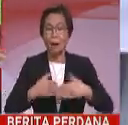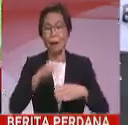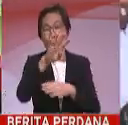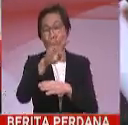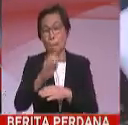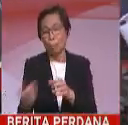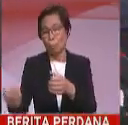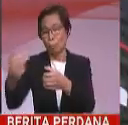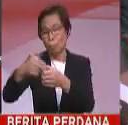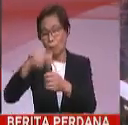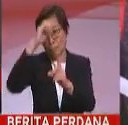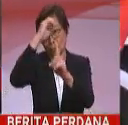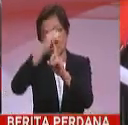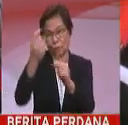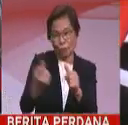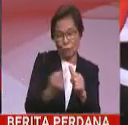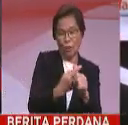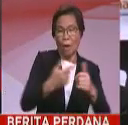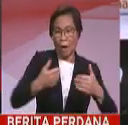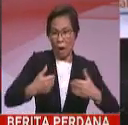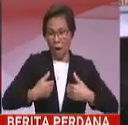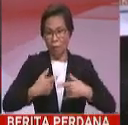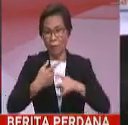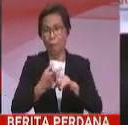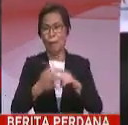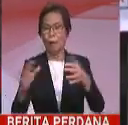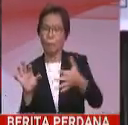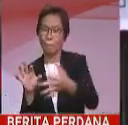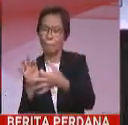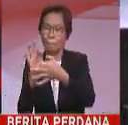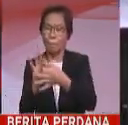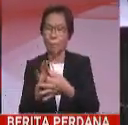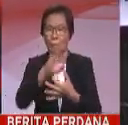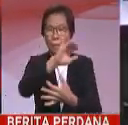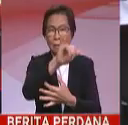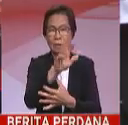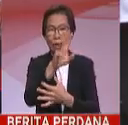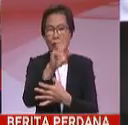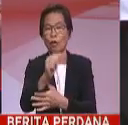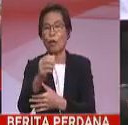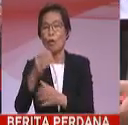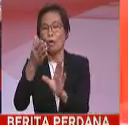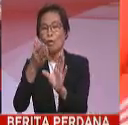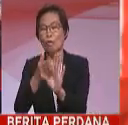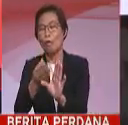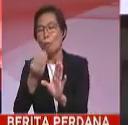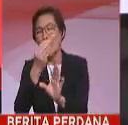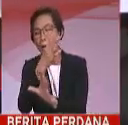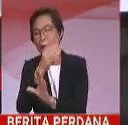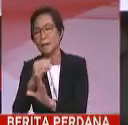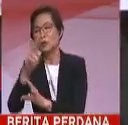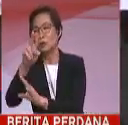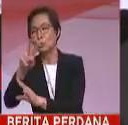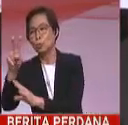Rintis menyertai misi pertama tersebut terdiri daripada gabungan pasukan Jawi Food Bank bersama